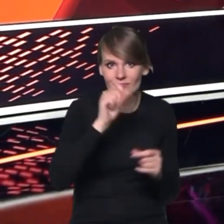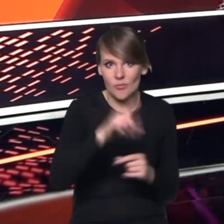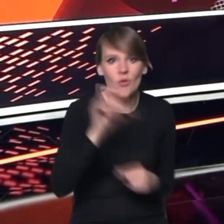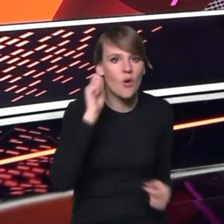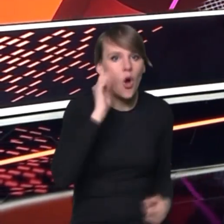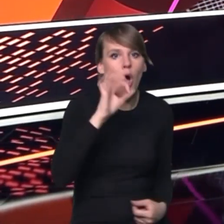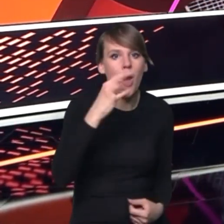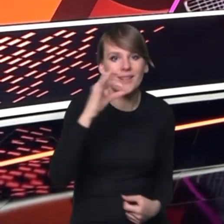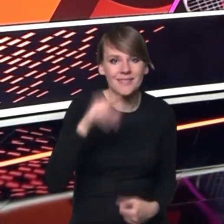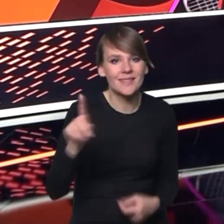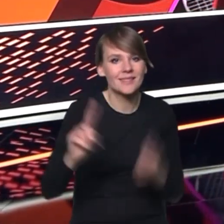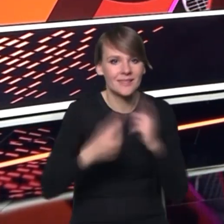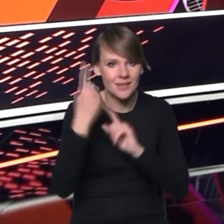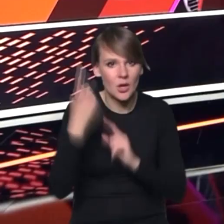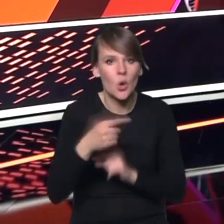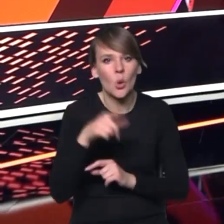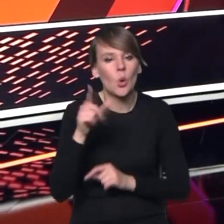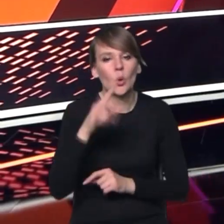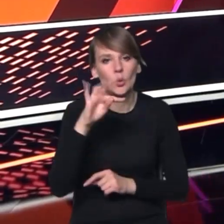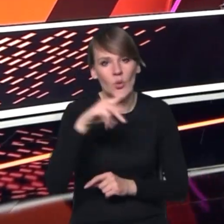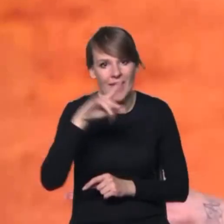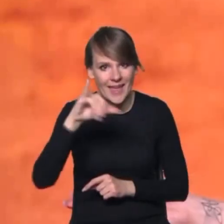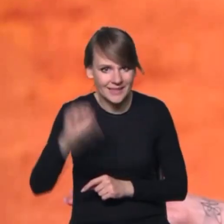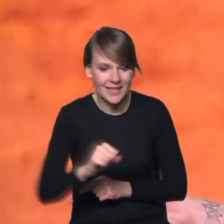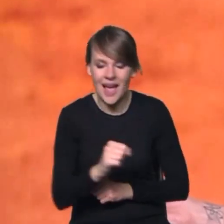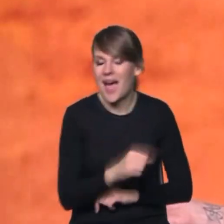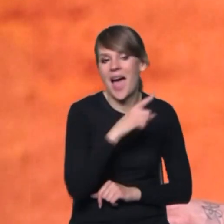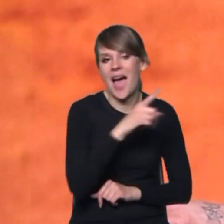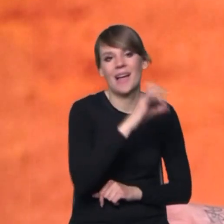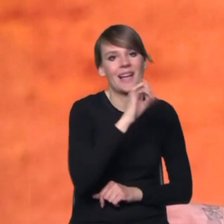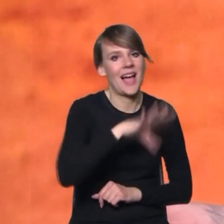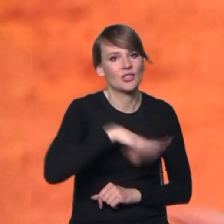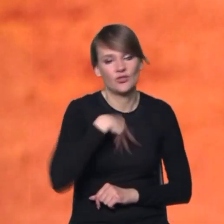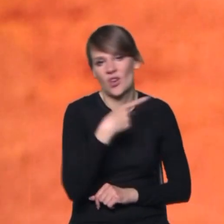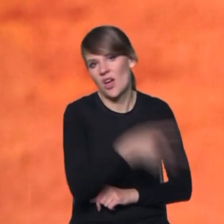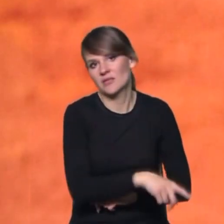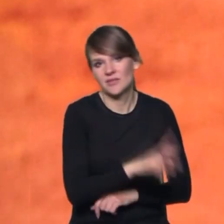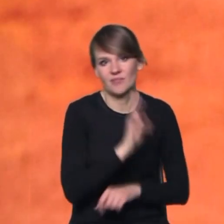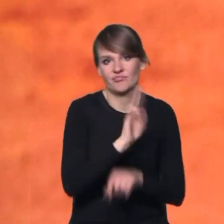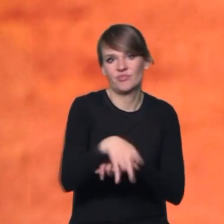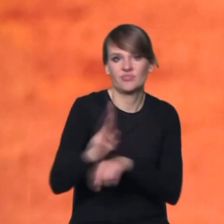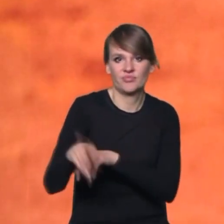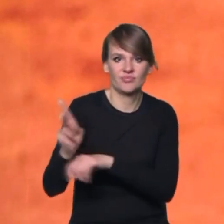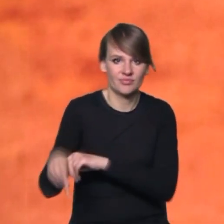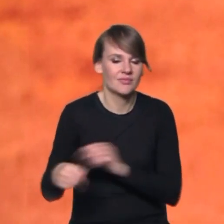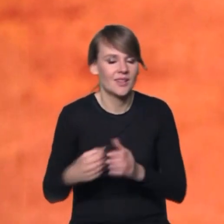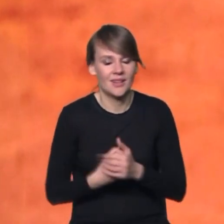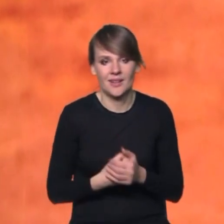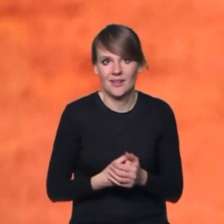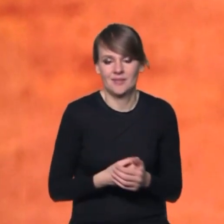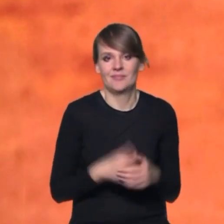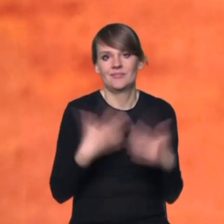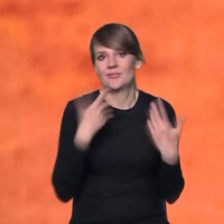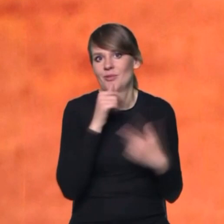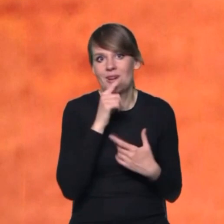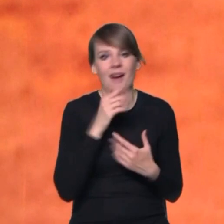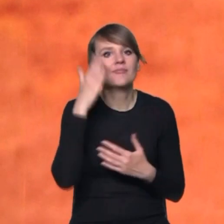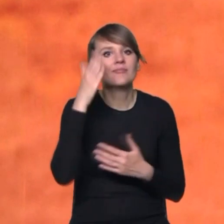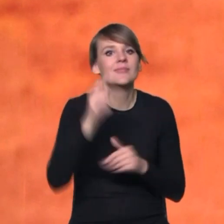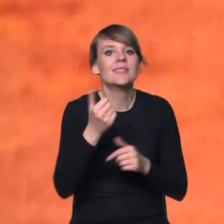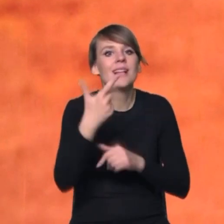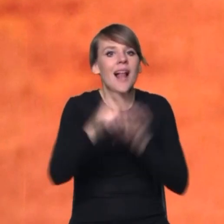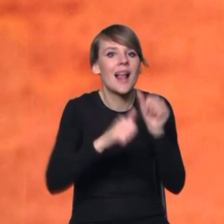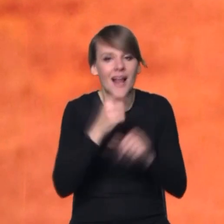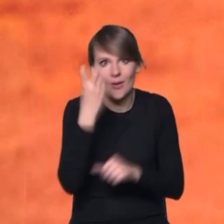Tunezyjka. Natomiast tak jak mówię, no Iga Świątek po prostu bije po kolei wszystko. Strach pomyśleć, co będzie za kilka lat. W kolejnej